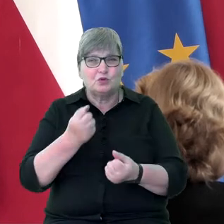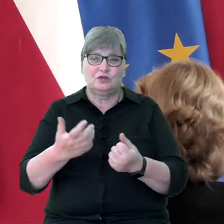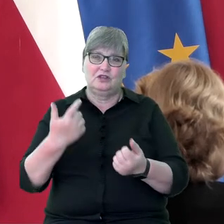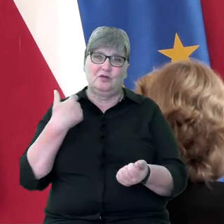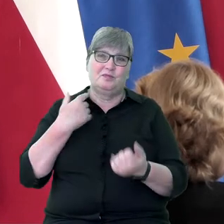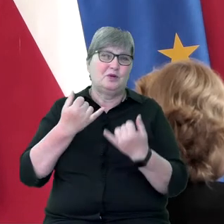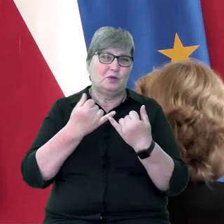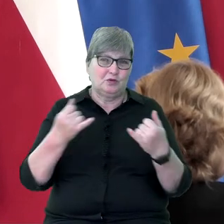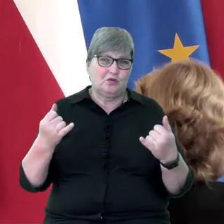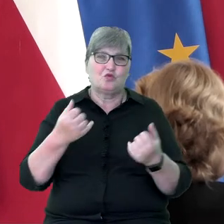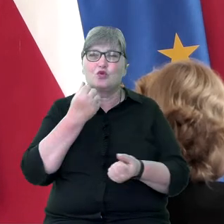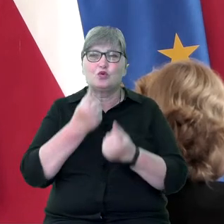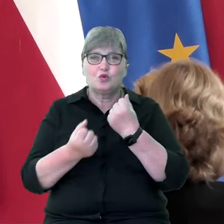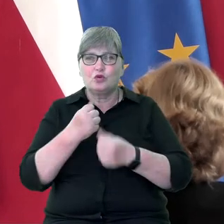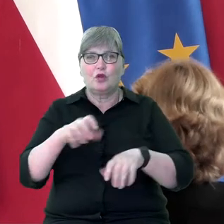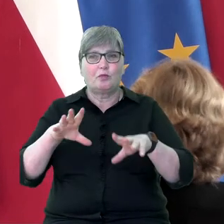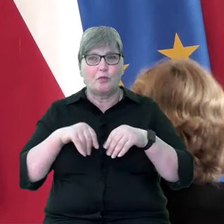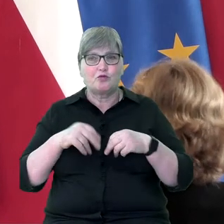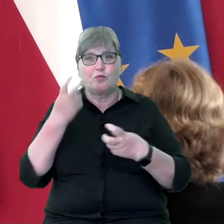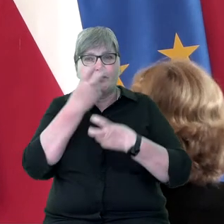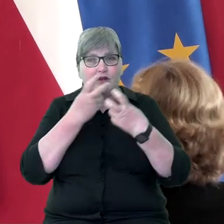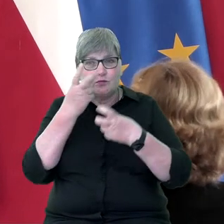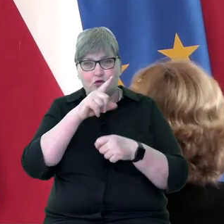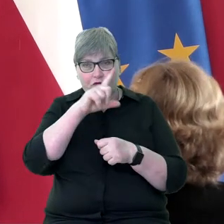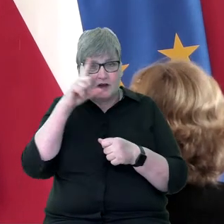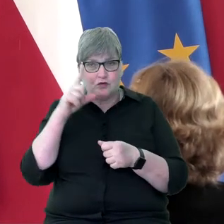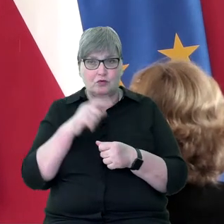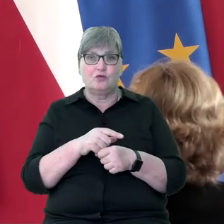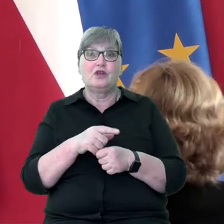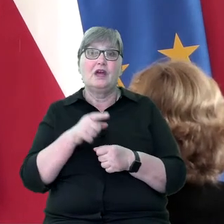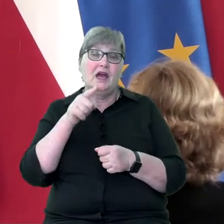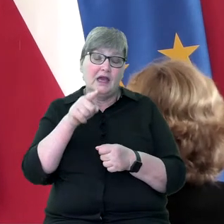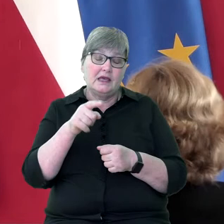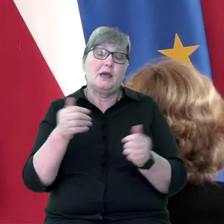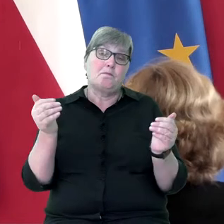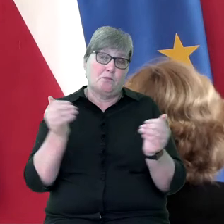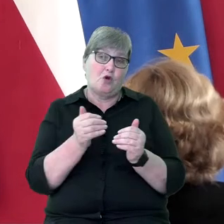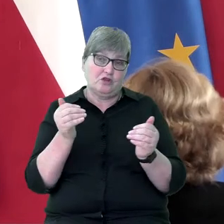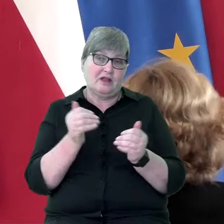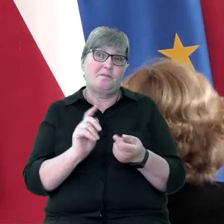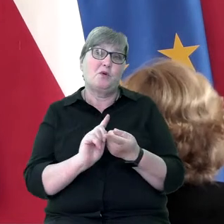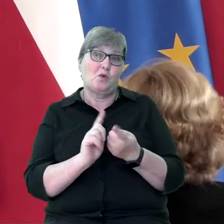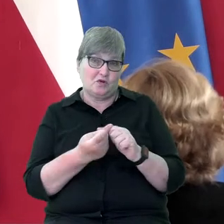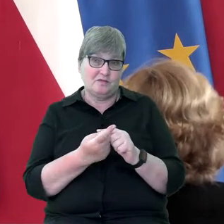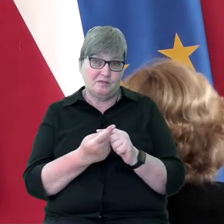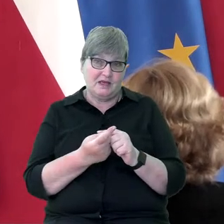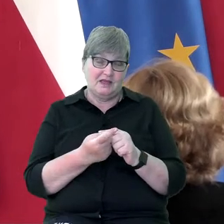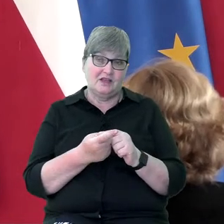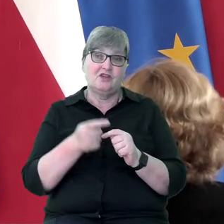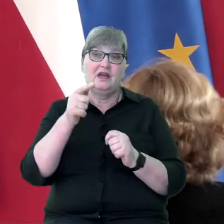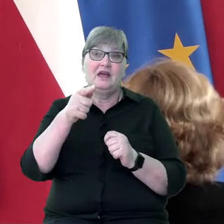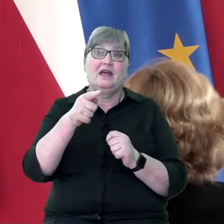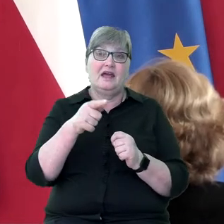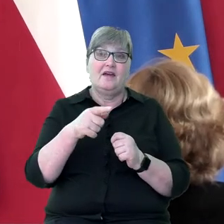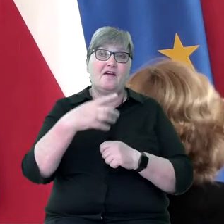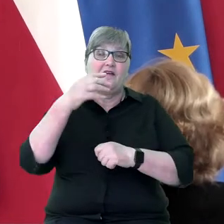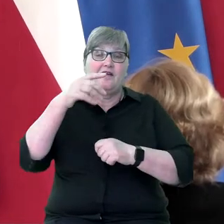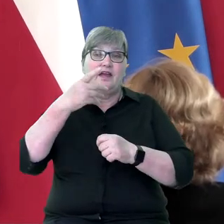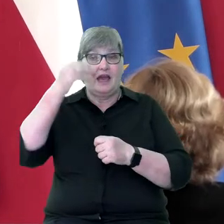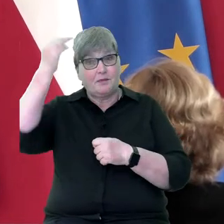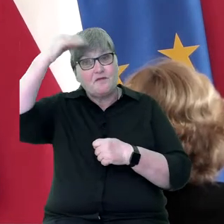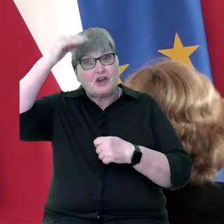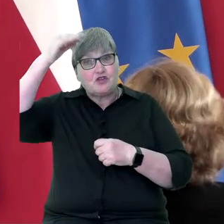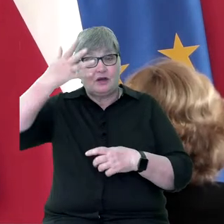kadrowych. Dlatego przewidziano możliwość odstępstw od tego wymogu dotyczącego wykształcenia. Rada Ministrów miała